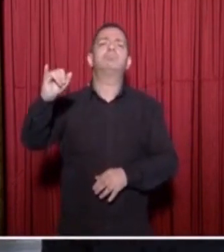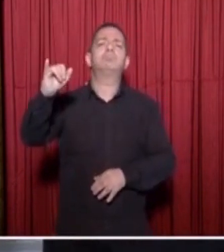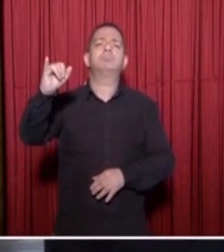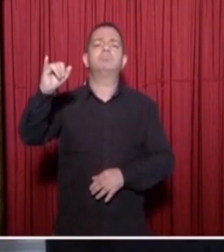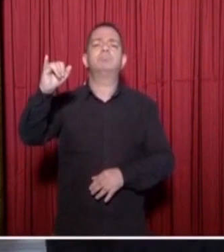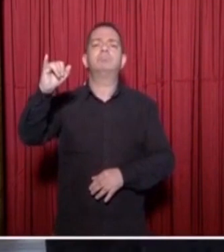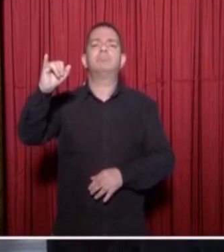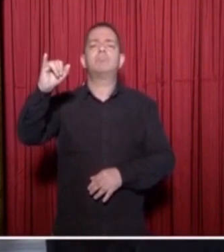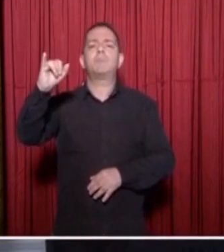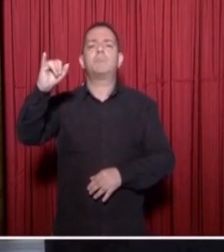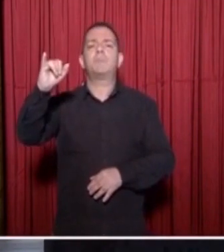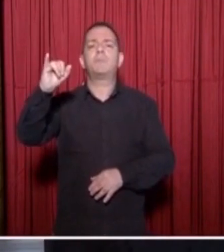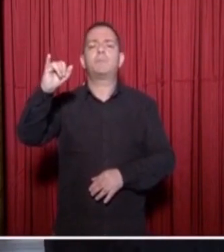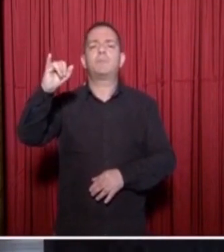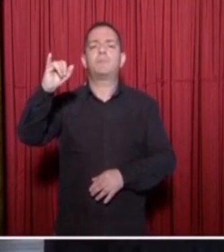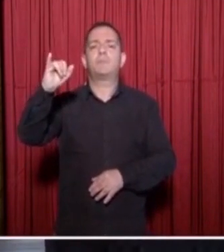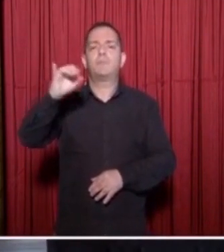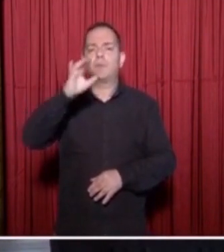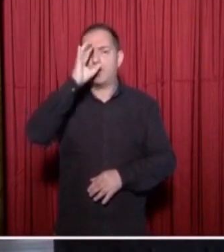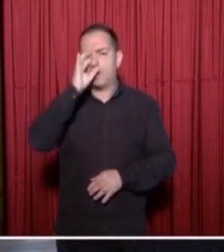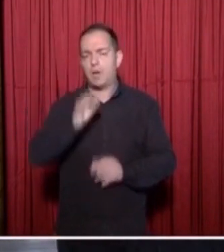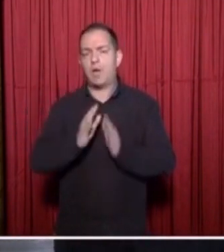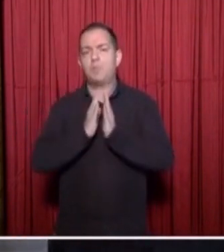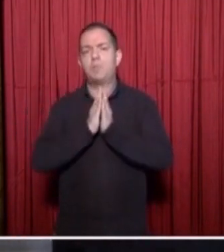των αιώνων.